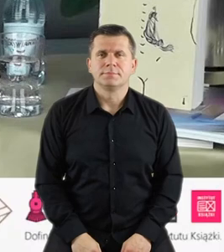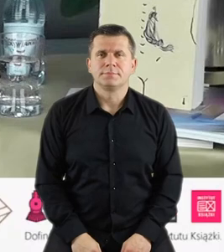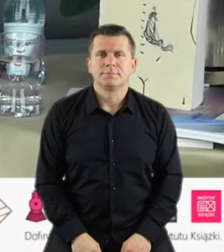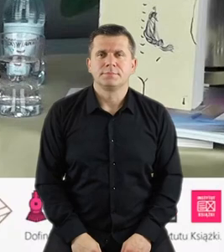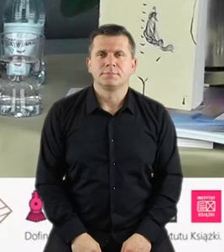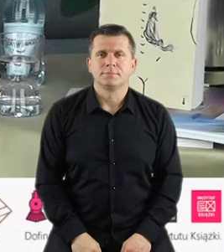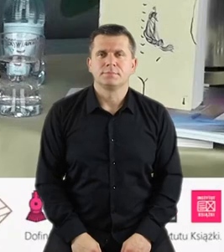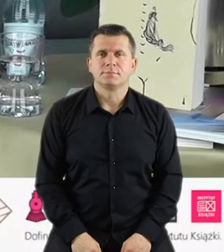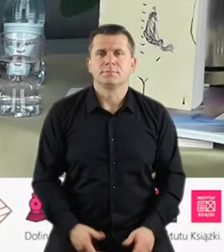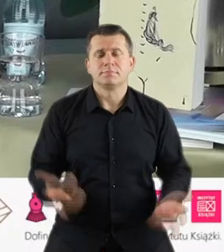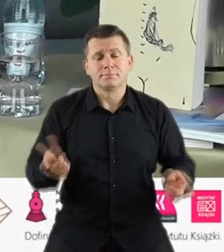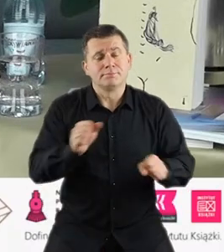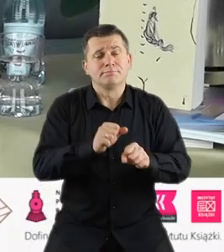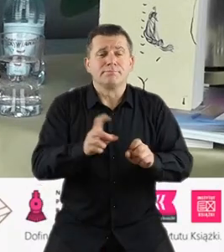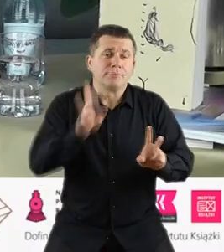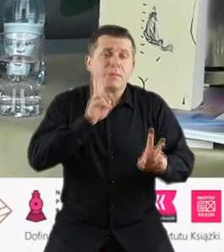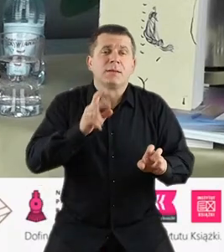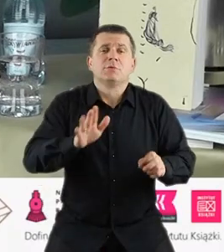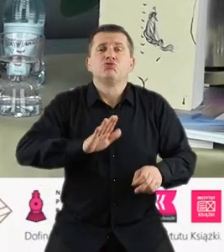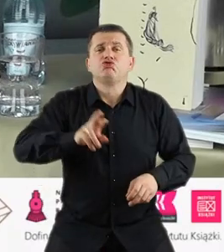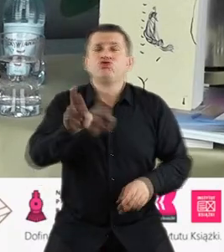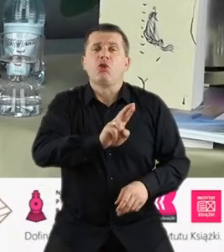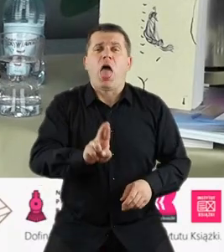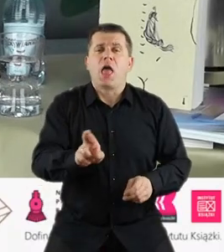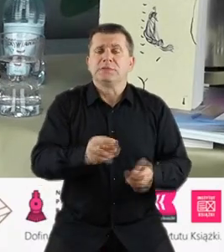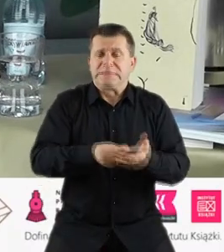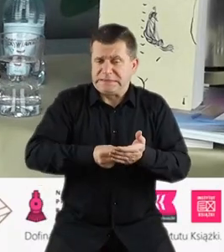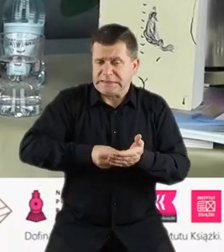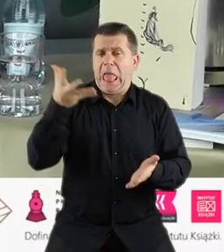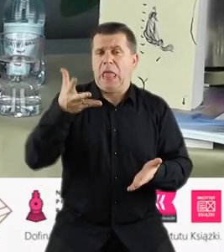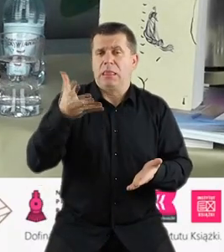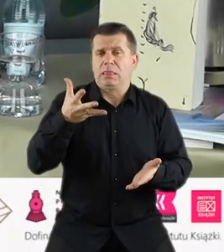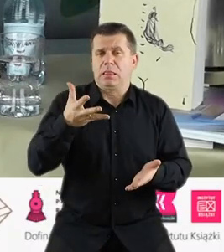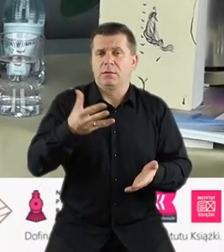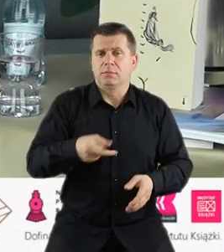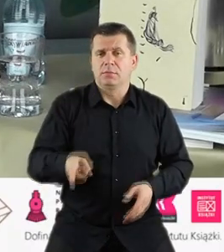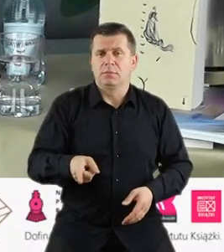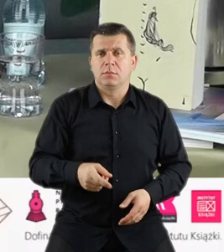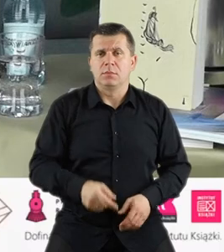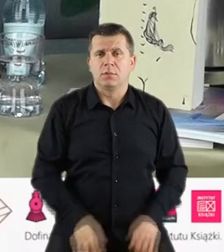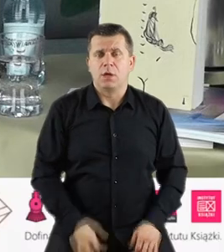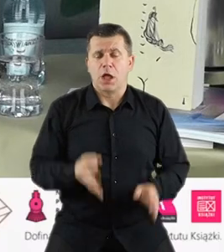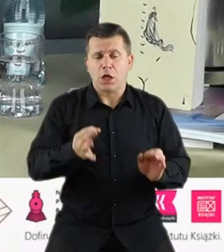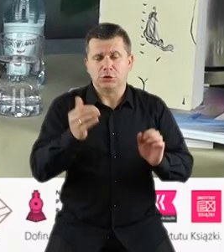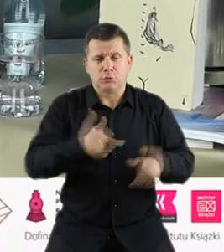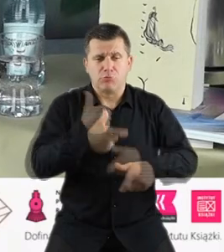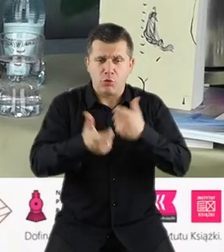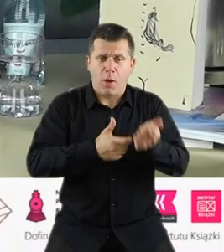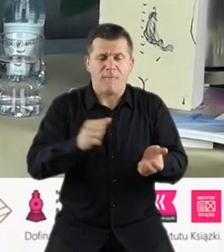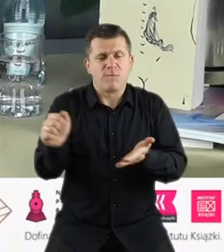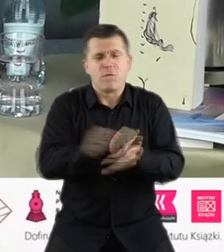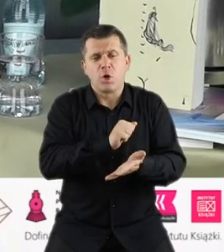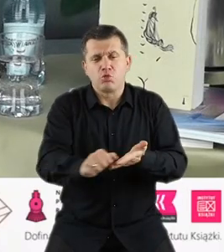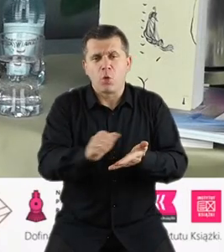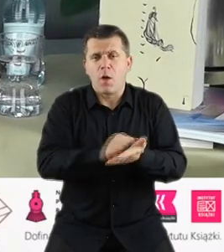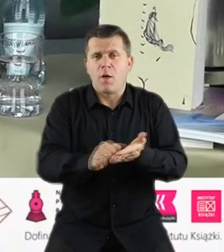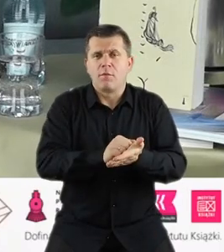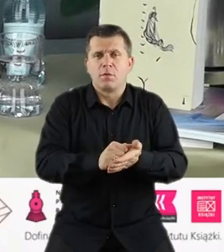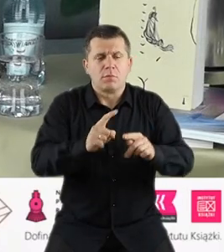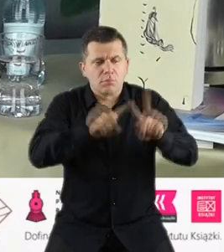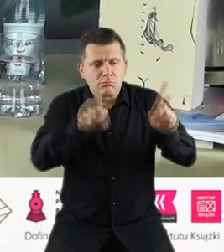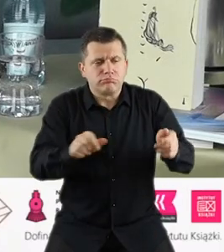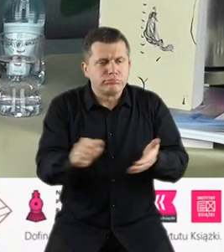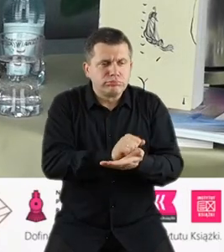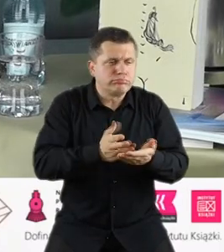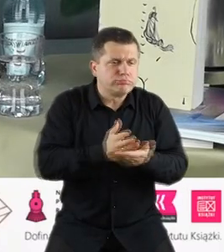był po prostu cennym przedmiotem, bo teraz mogę sobie wydrukować wyrys z rejestru